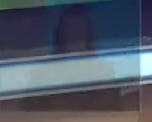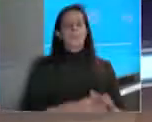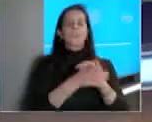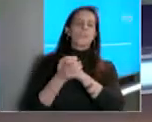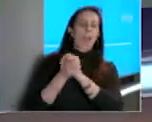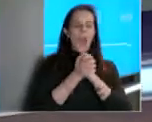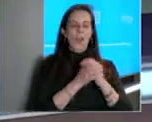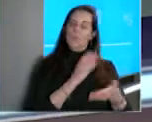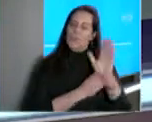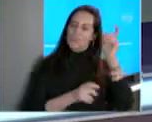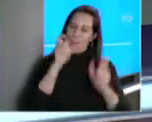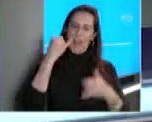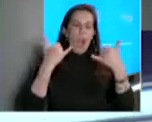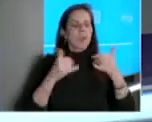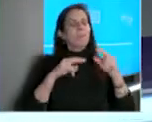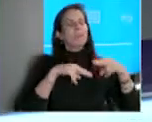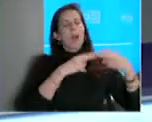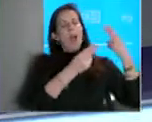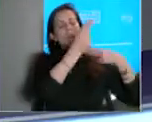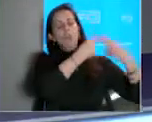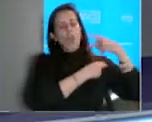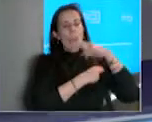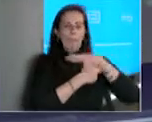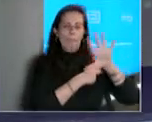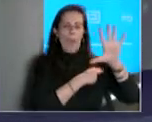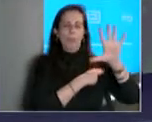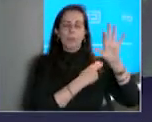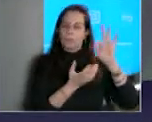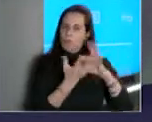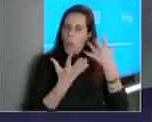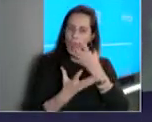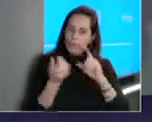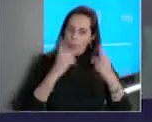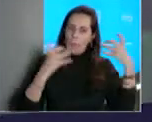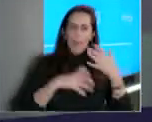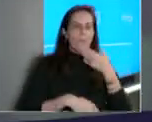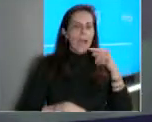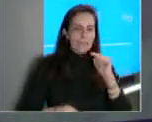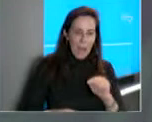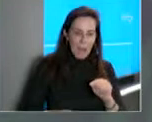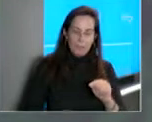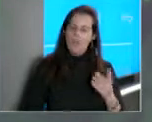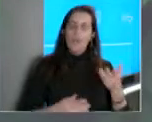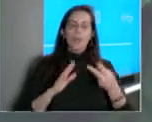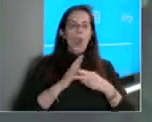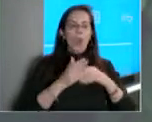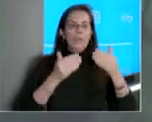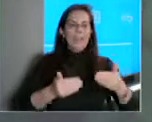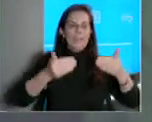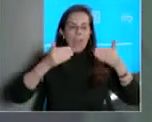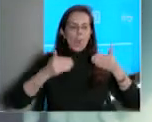שלום לכם, יוצאים לאזרחות. היום נחזור אל שנת 2005, לאירוע טראומטי בחברה הישראלית, תוכנית